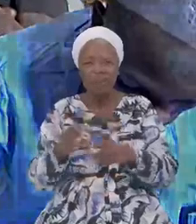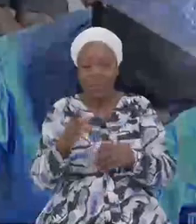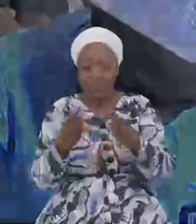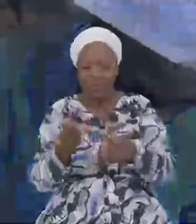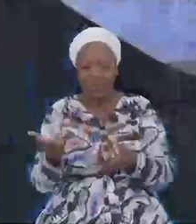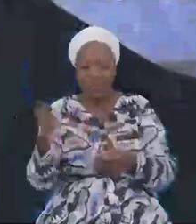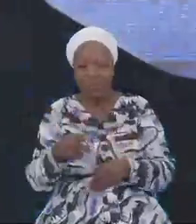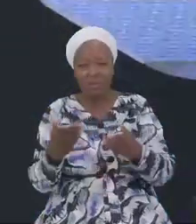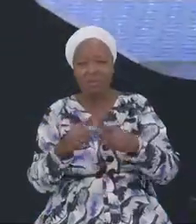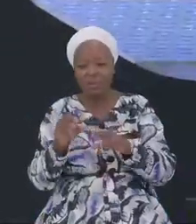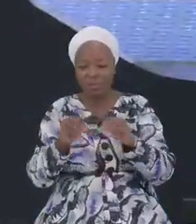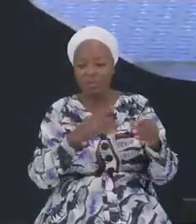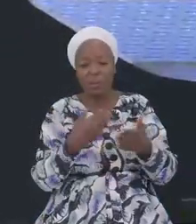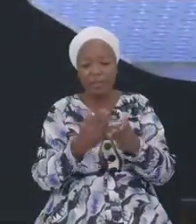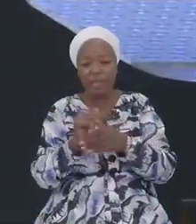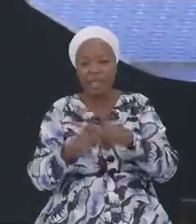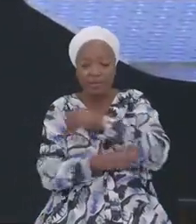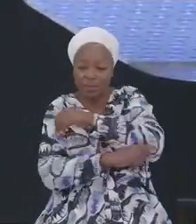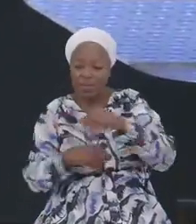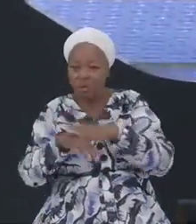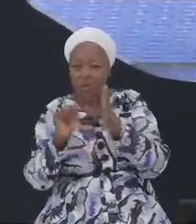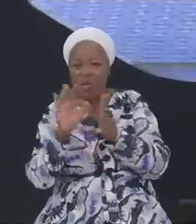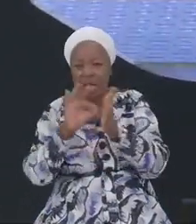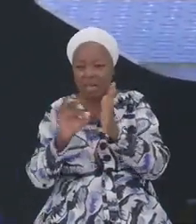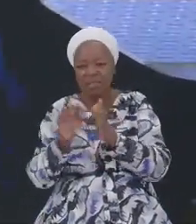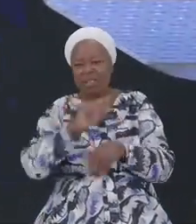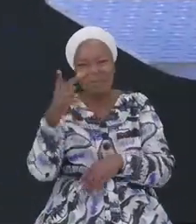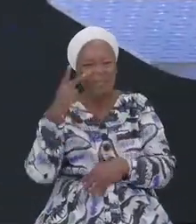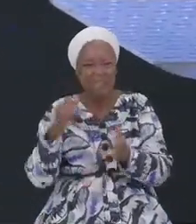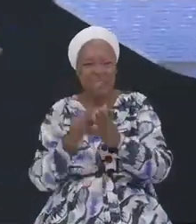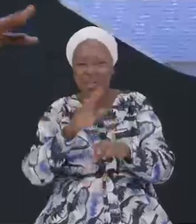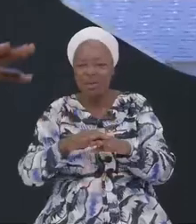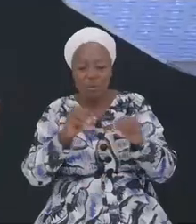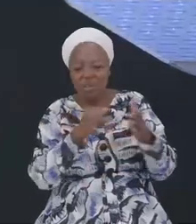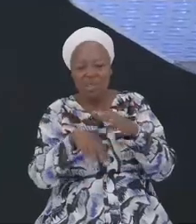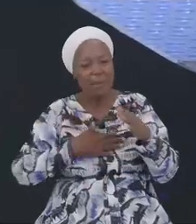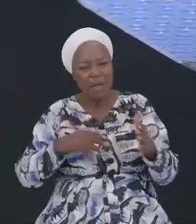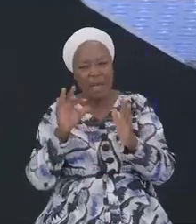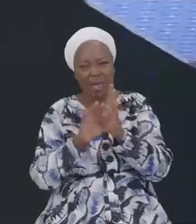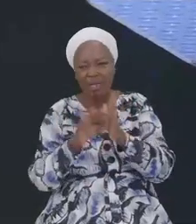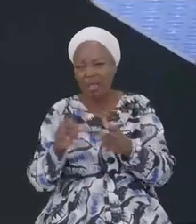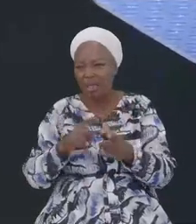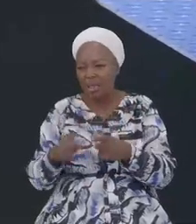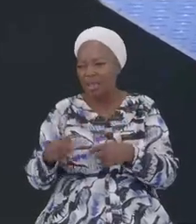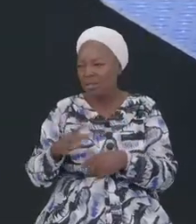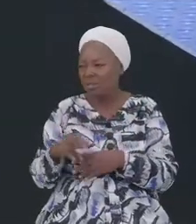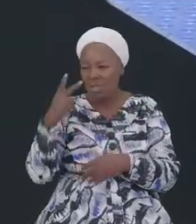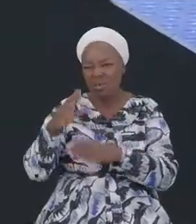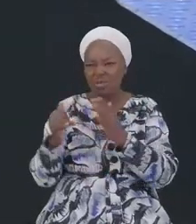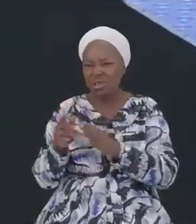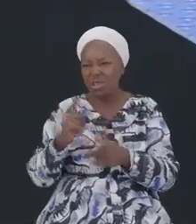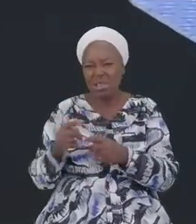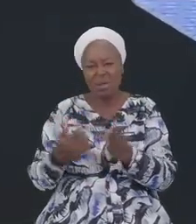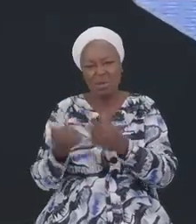déposer l'argent qu'ils ont volé pour dire, ah, ils ne vont pas découvrir ça. Mets cela dans mon compte. Ouais, les